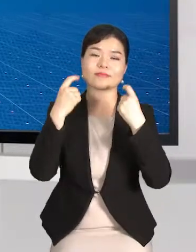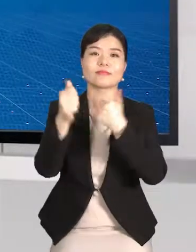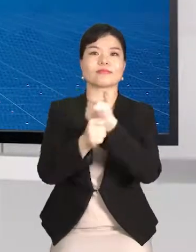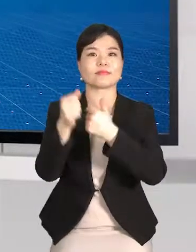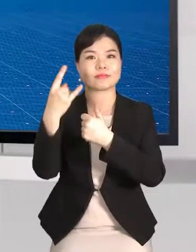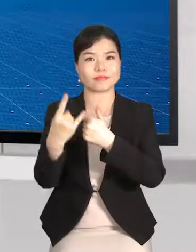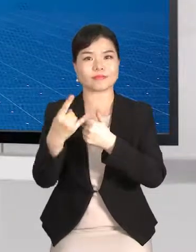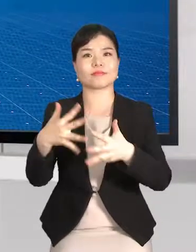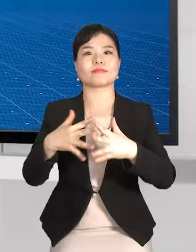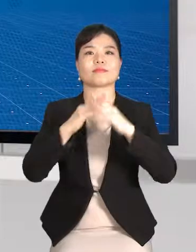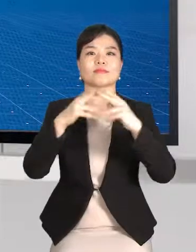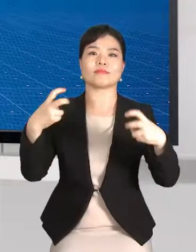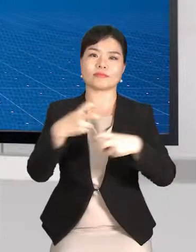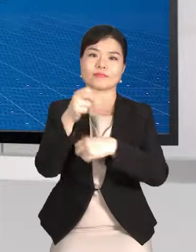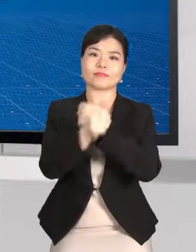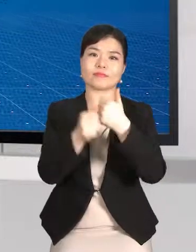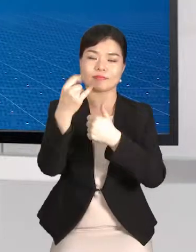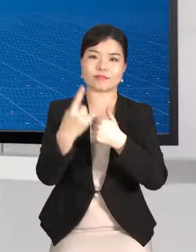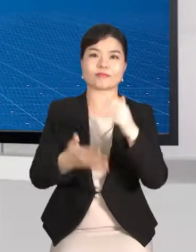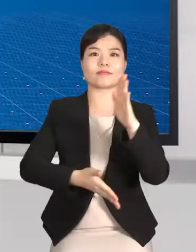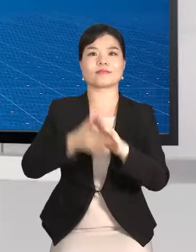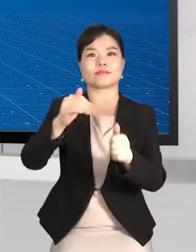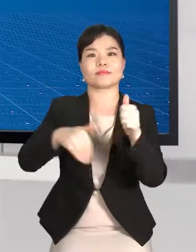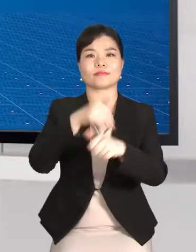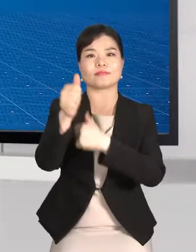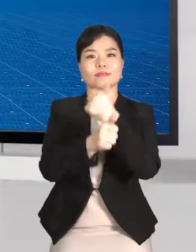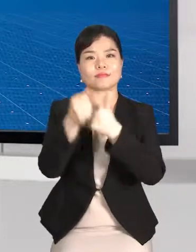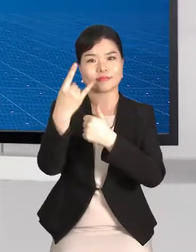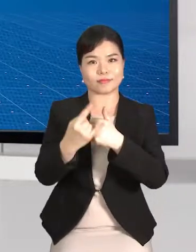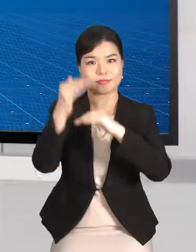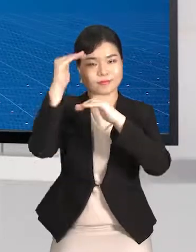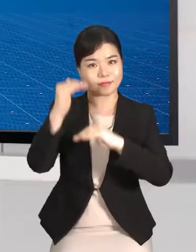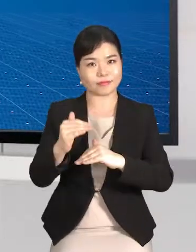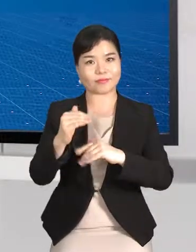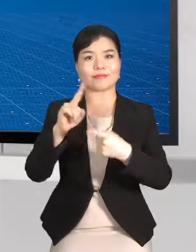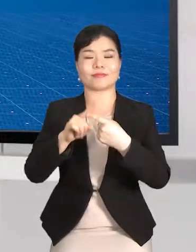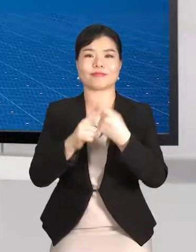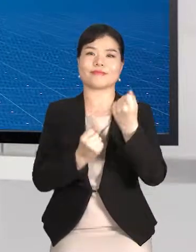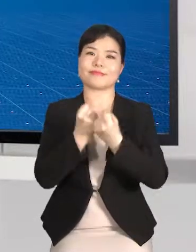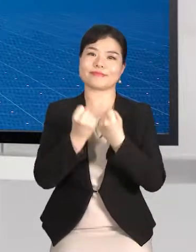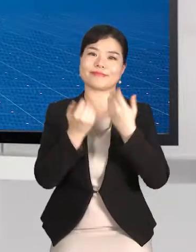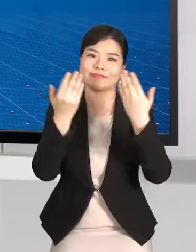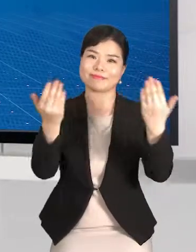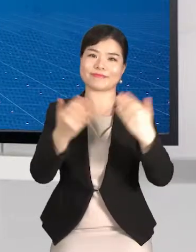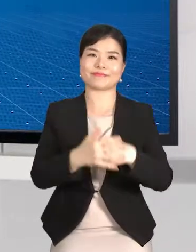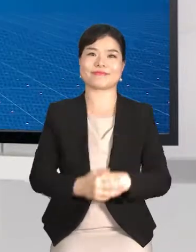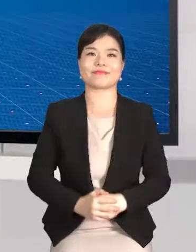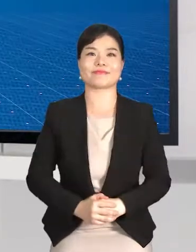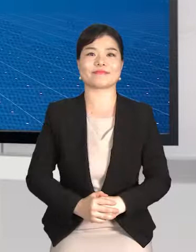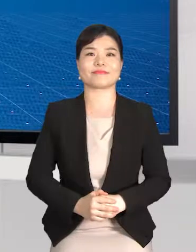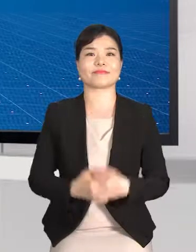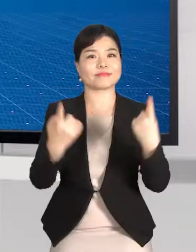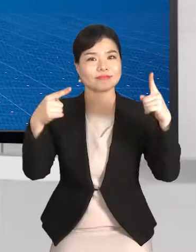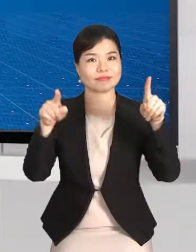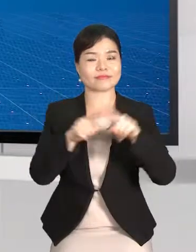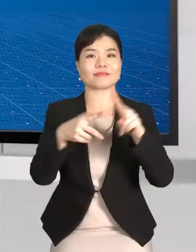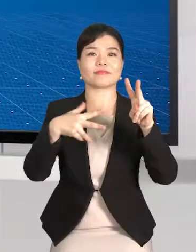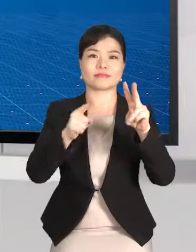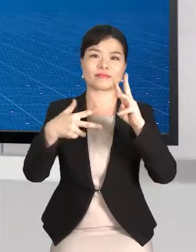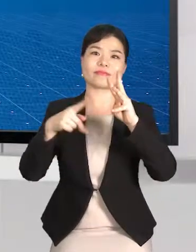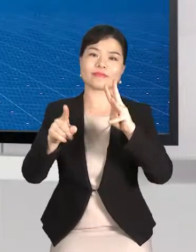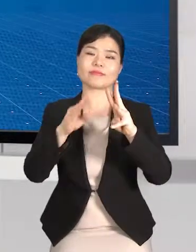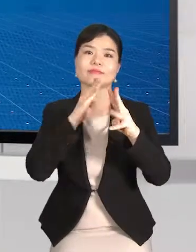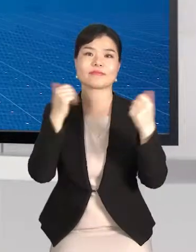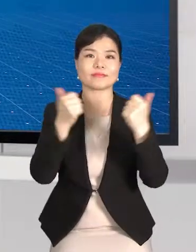문화체육관광위원회, 건설교통위원회, 도시환경위원회의 의정활동 소식을 준비했습니다. 더불어 제2차와